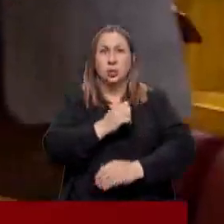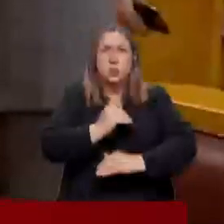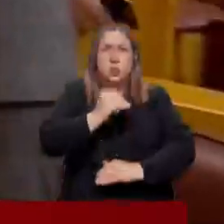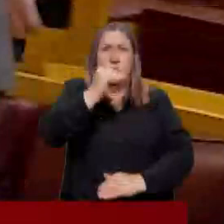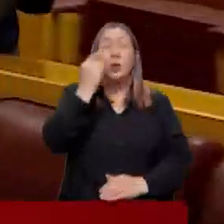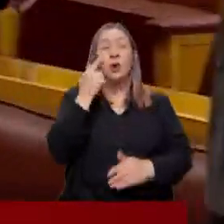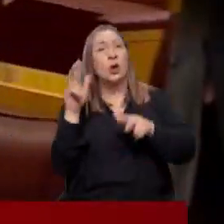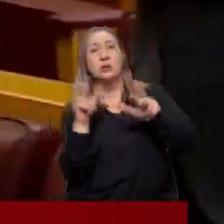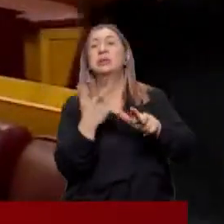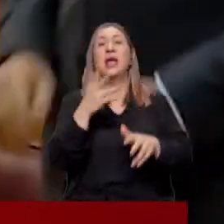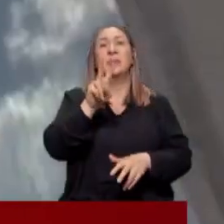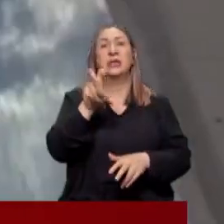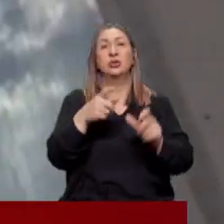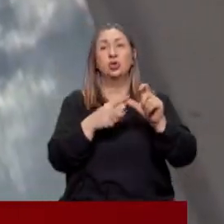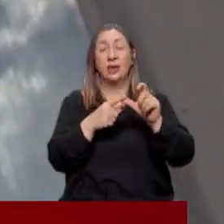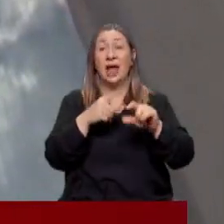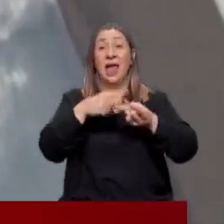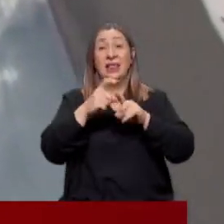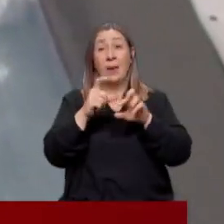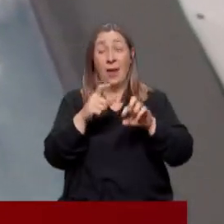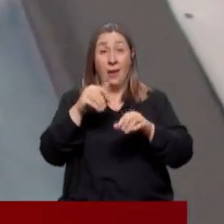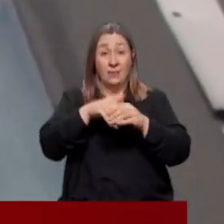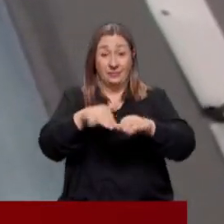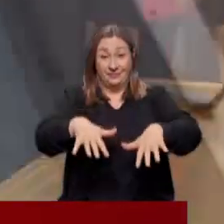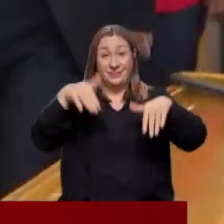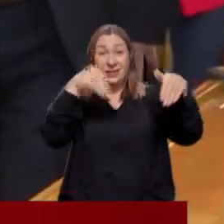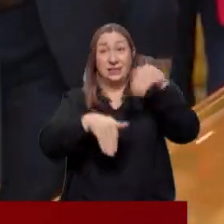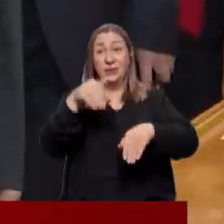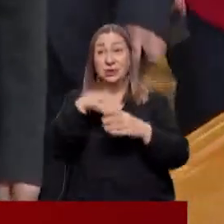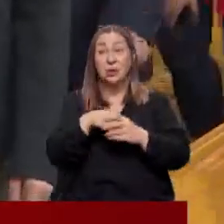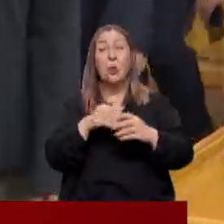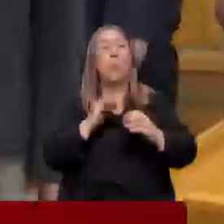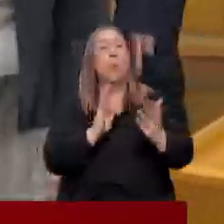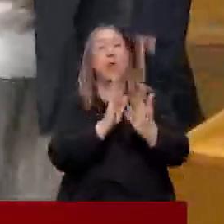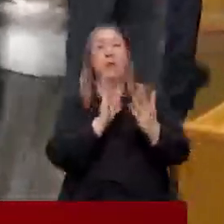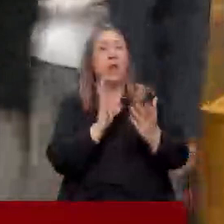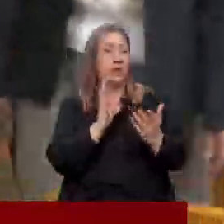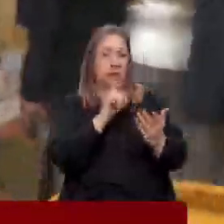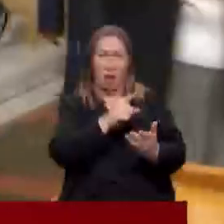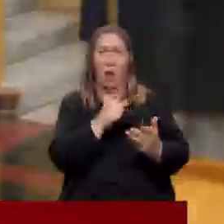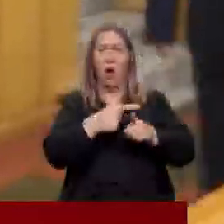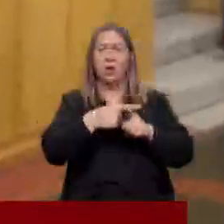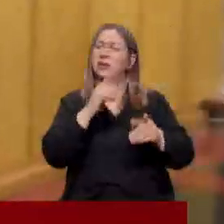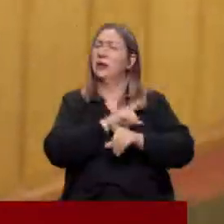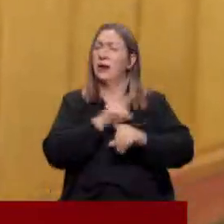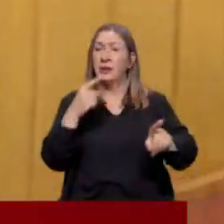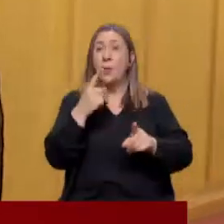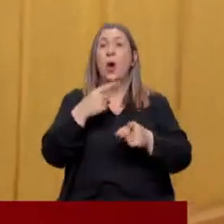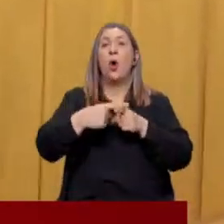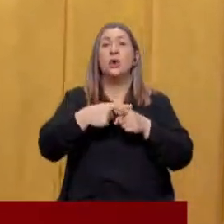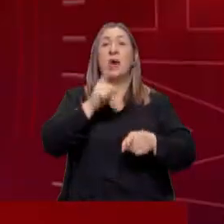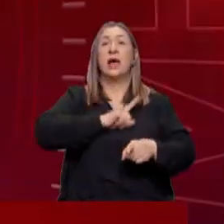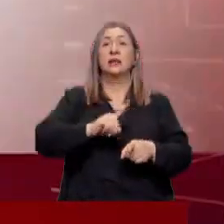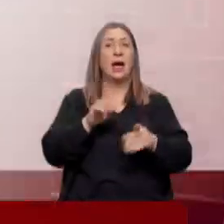gözler 28 Şubat'ta ve HDP parlamento seçimleri için muhalefetle ortaklığı reddetti Ama ortak adaya